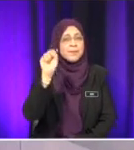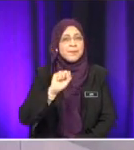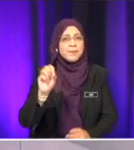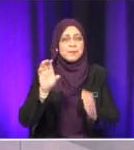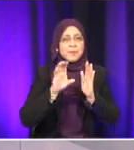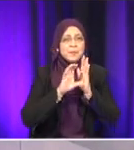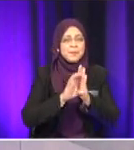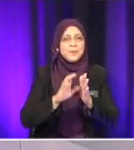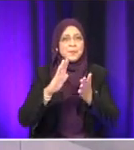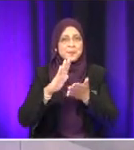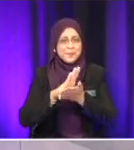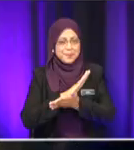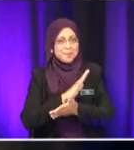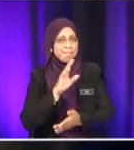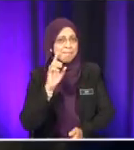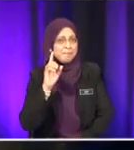satu